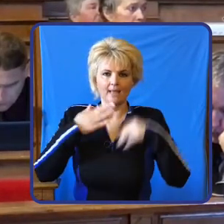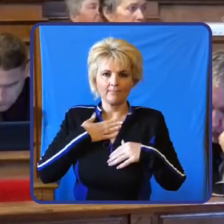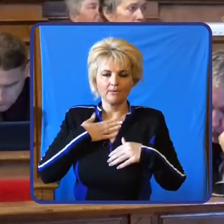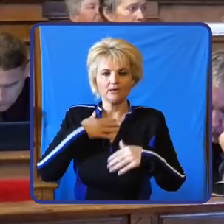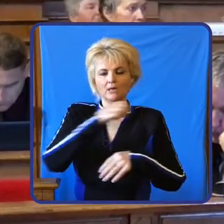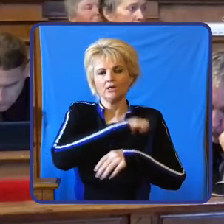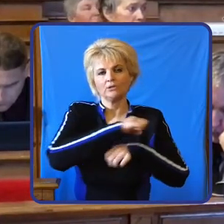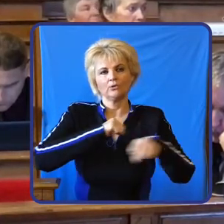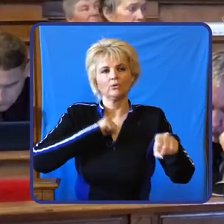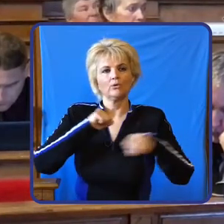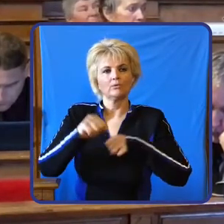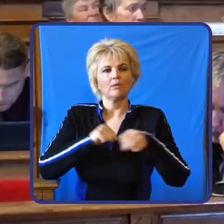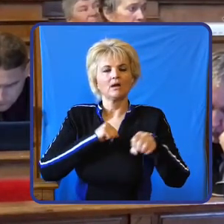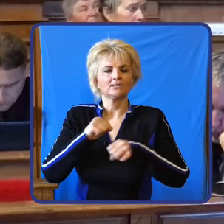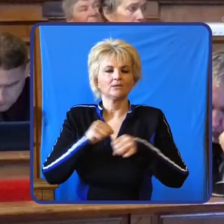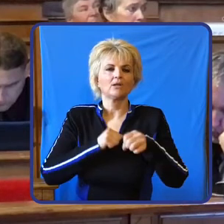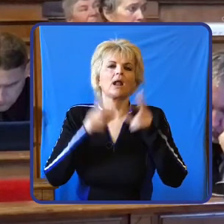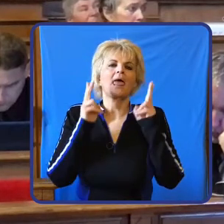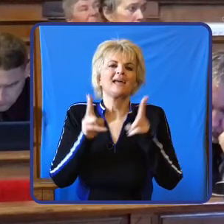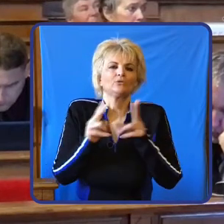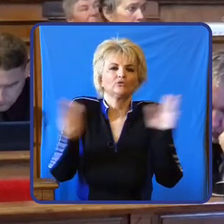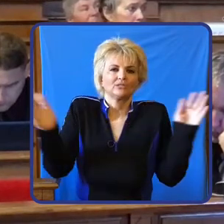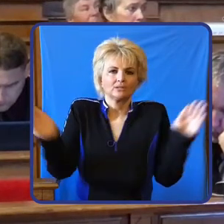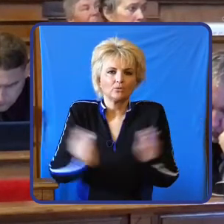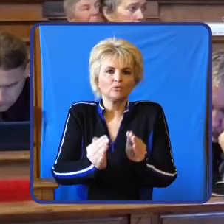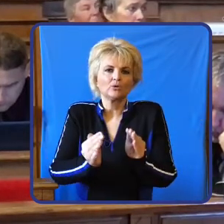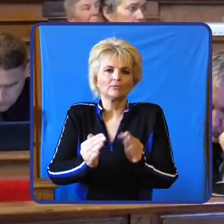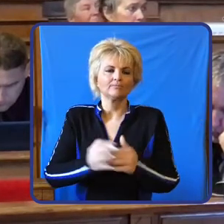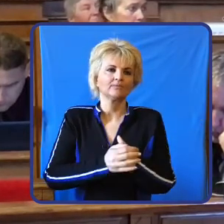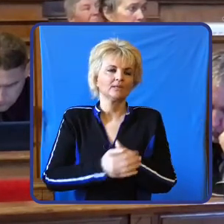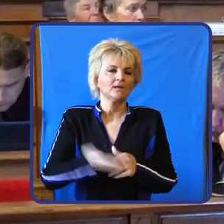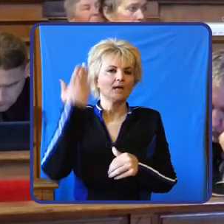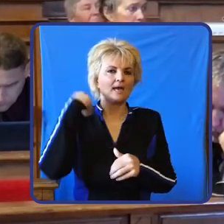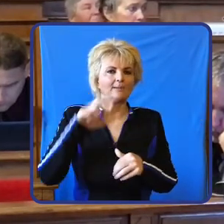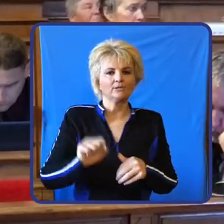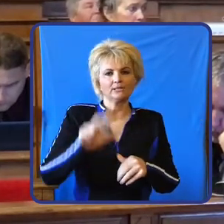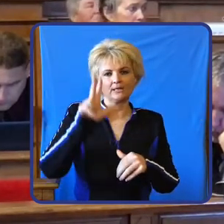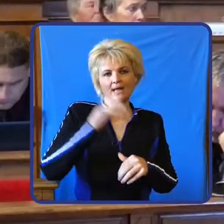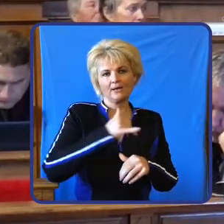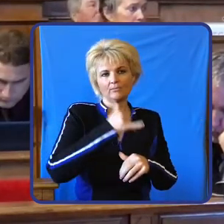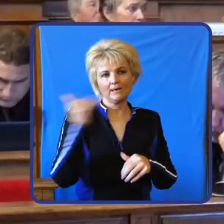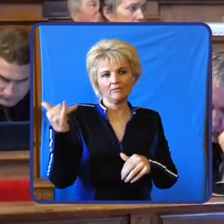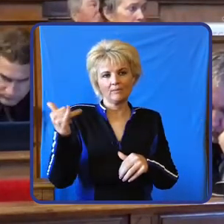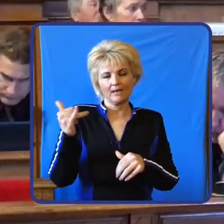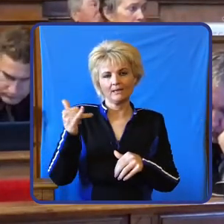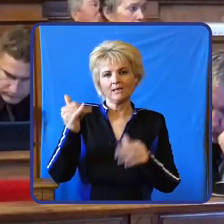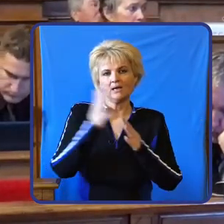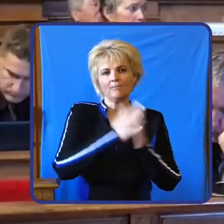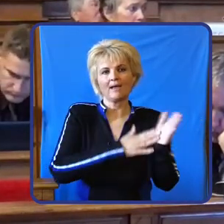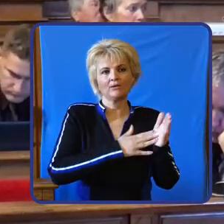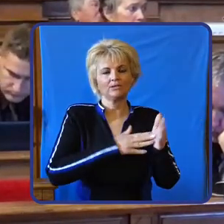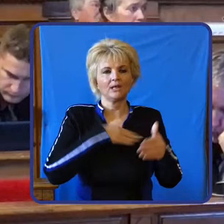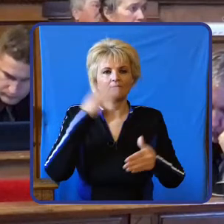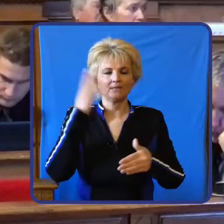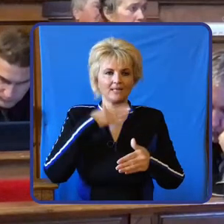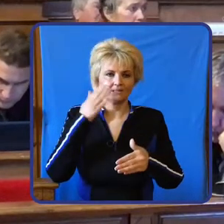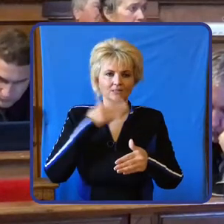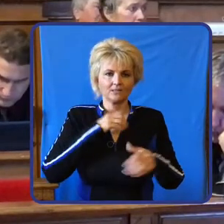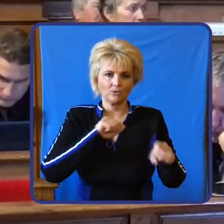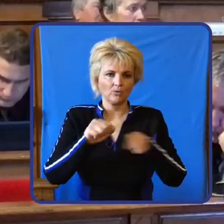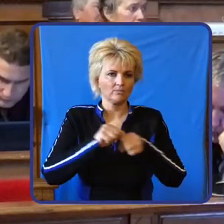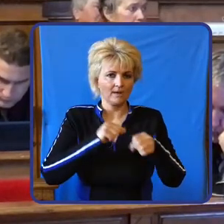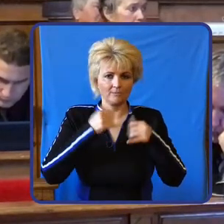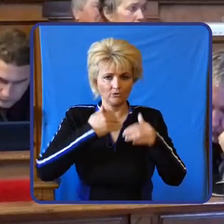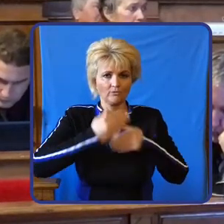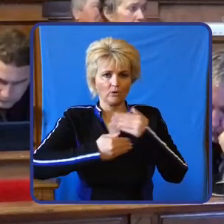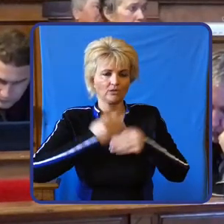önkormányzat mozgástere rendkívül szűk. Ami a elmúlt 13 évben tudatosan megkezdődött a Fidesz kormányzat részéről, az